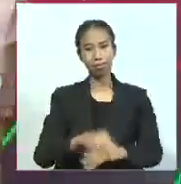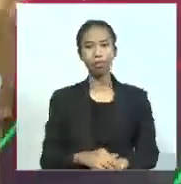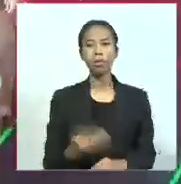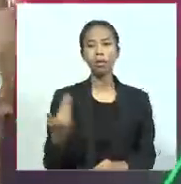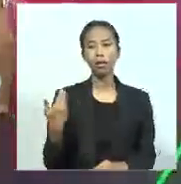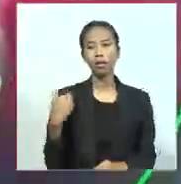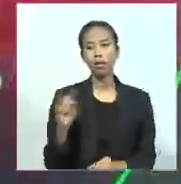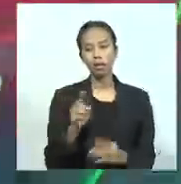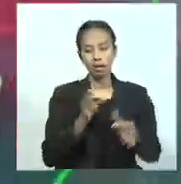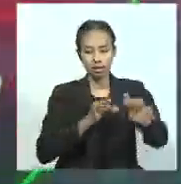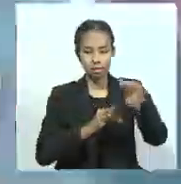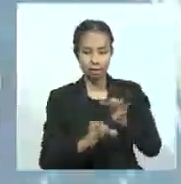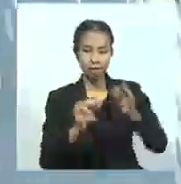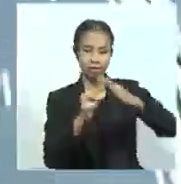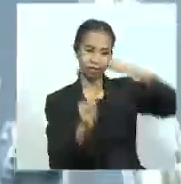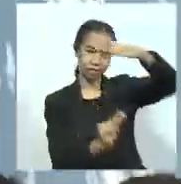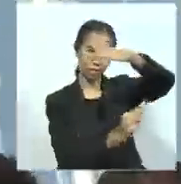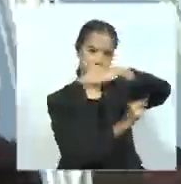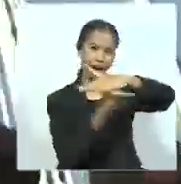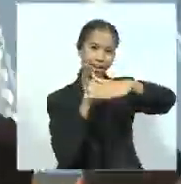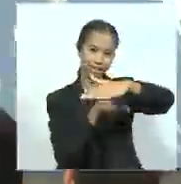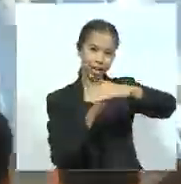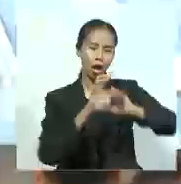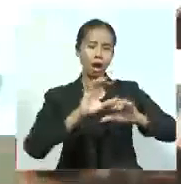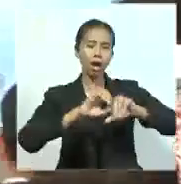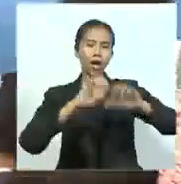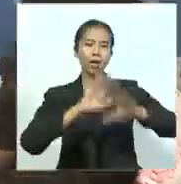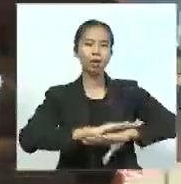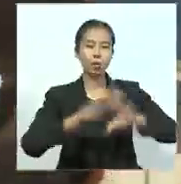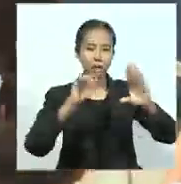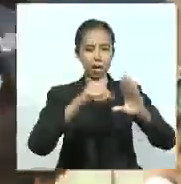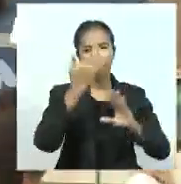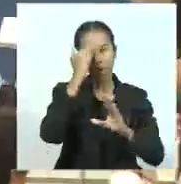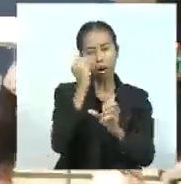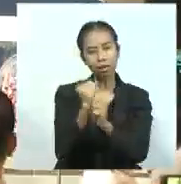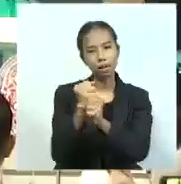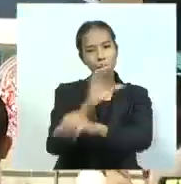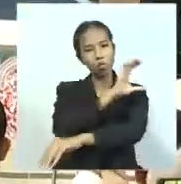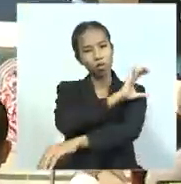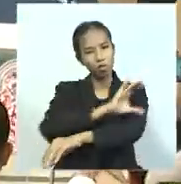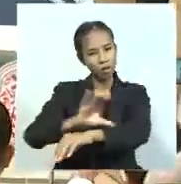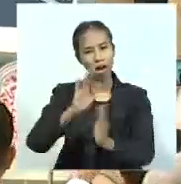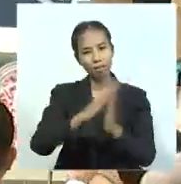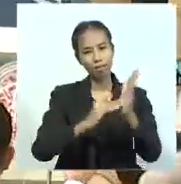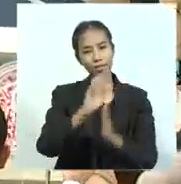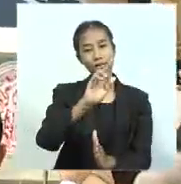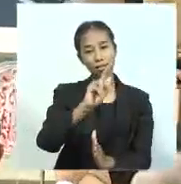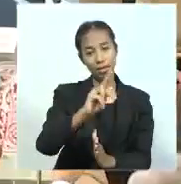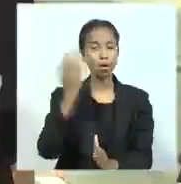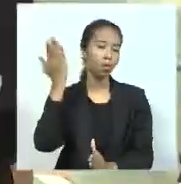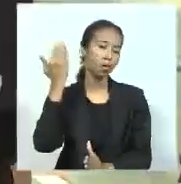เษกทดแทนสะพานข้ามแยกที่ถูกรื้อเพื่อก่อสร้างรถไฟฟ้าสายสีเขียวช่วงหมอชิตสะพานใหม่คูคตไ